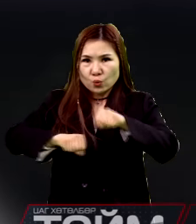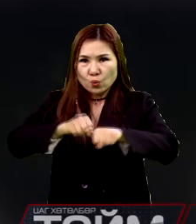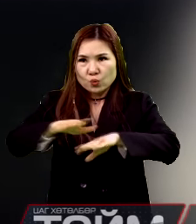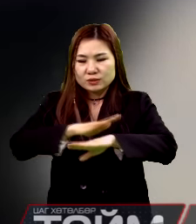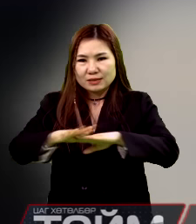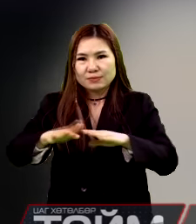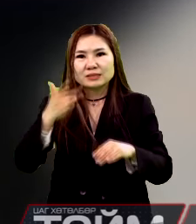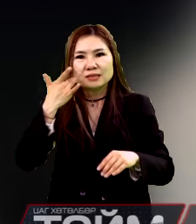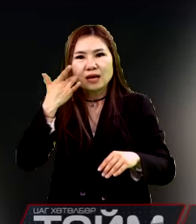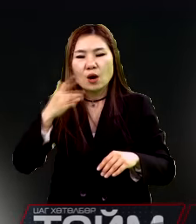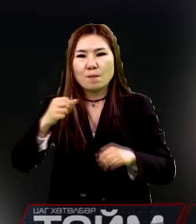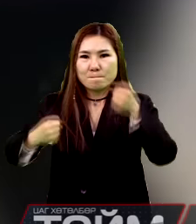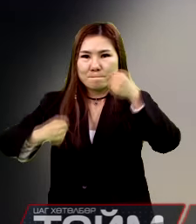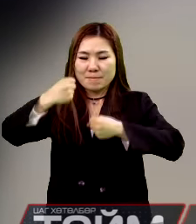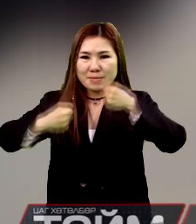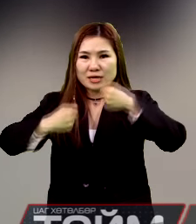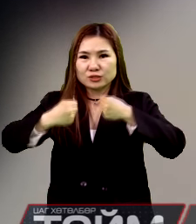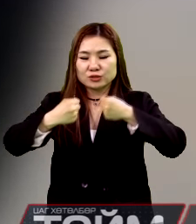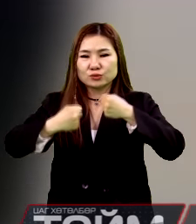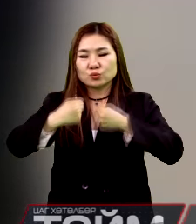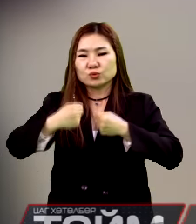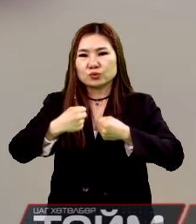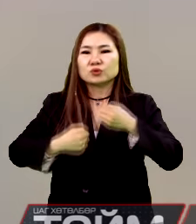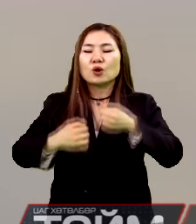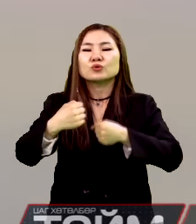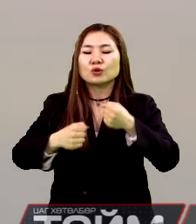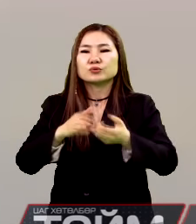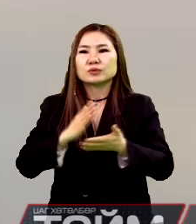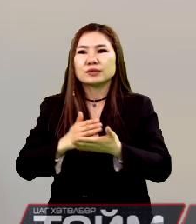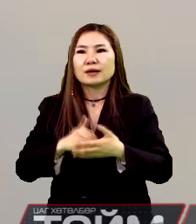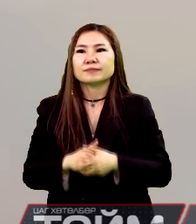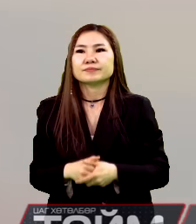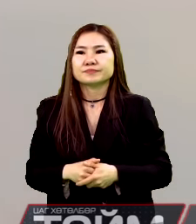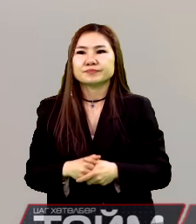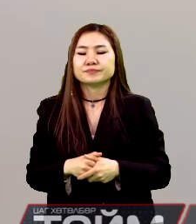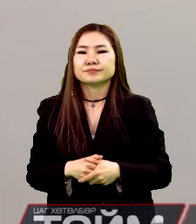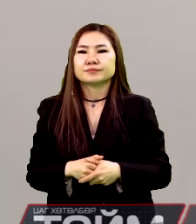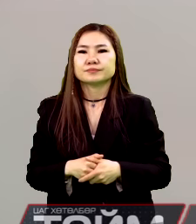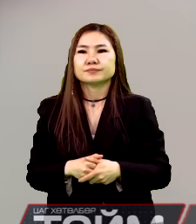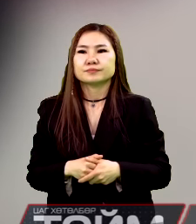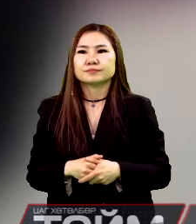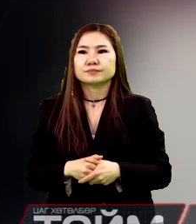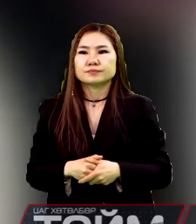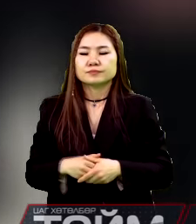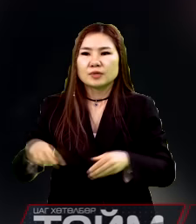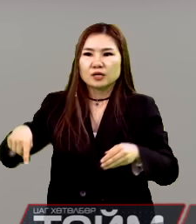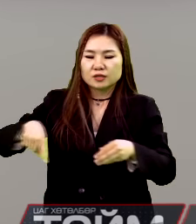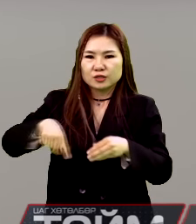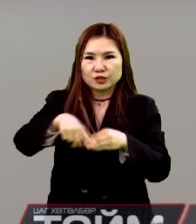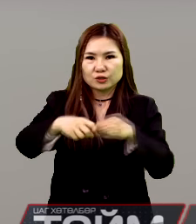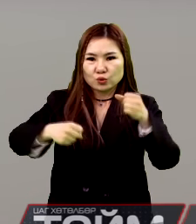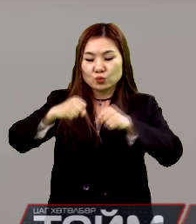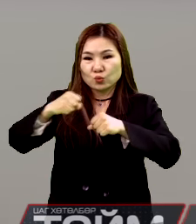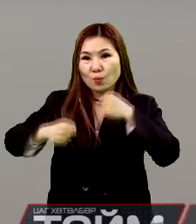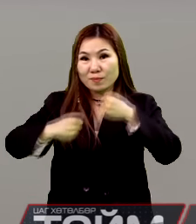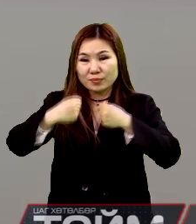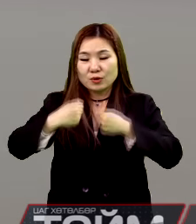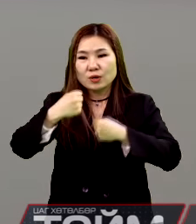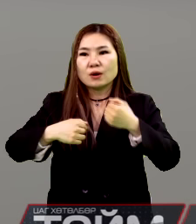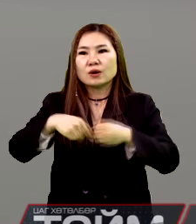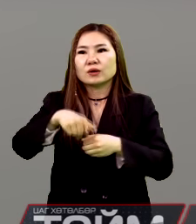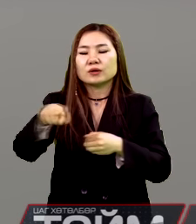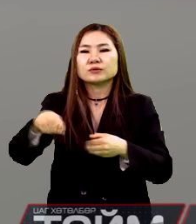ингээд яваад энэ ч одоо ямарч нөгөө зориултын бус даацгүй зам шүү дээ. Тэр ингээ машинууд яваад байгаа хөөх. Тэгээ дугуун замаар явж ирсэн ингээд